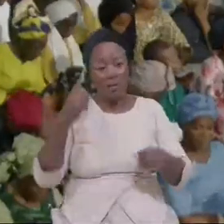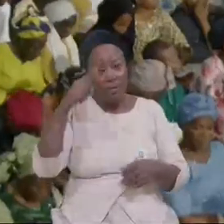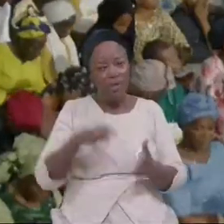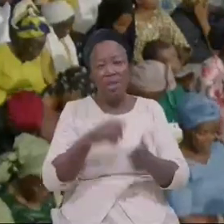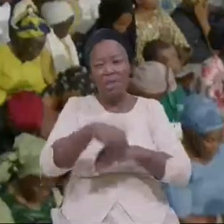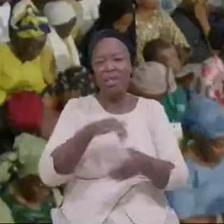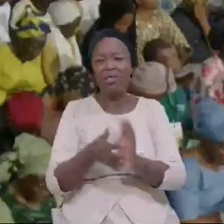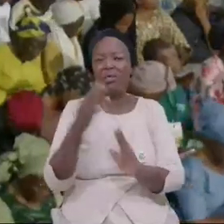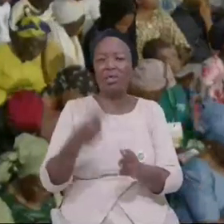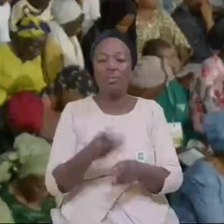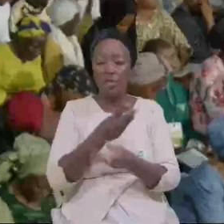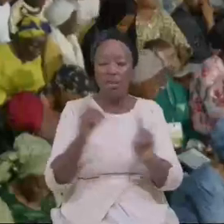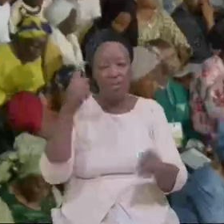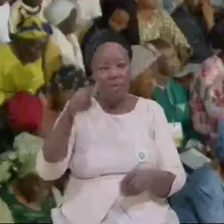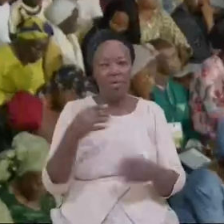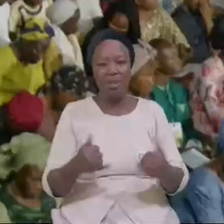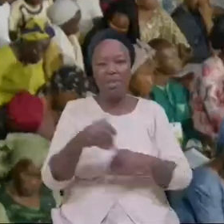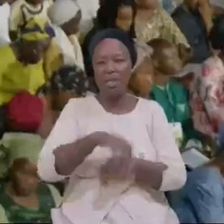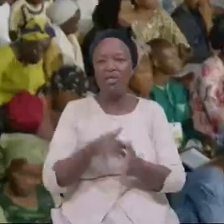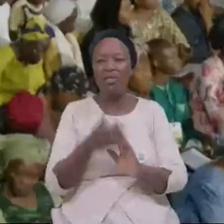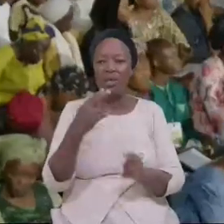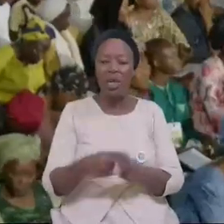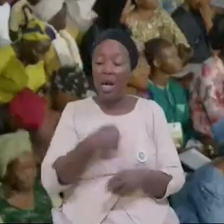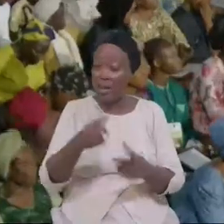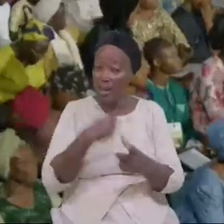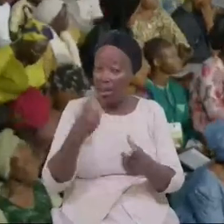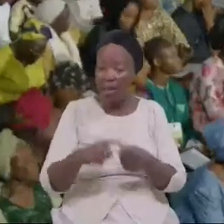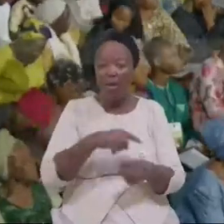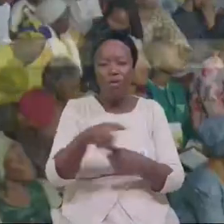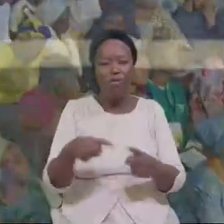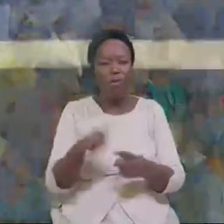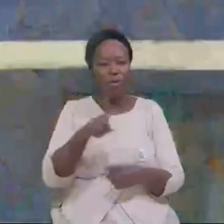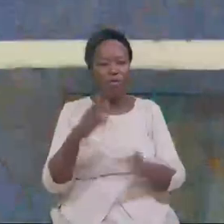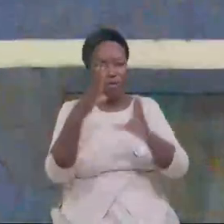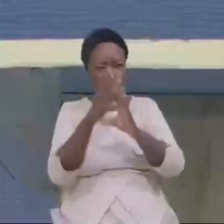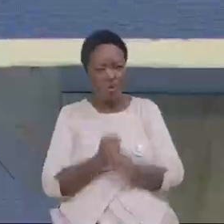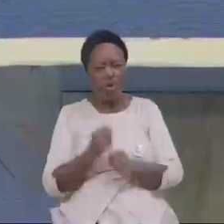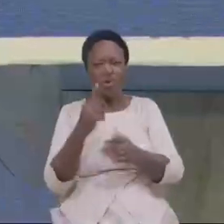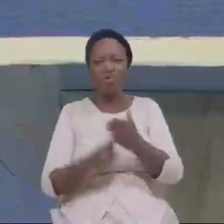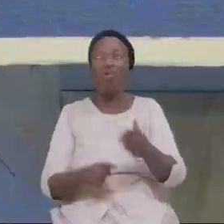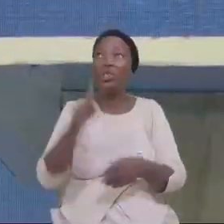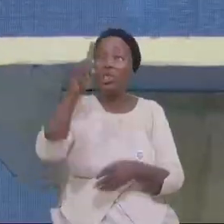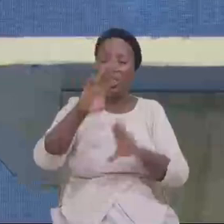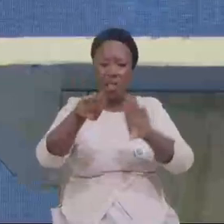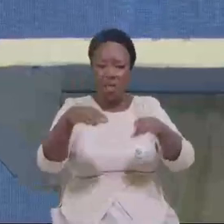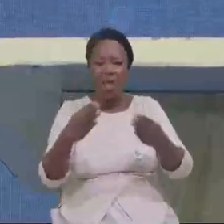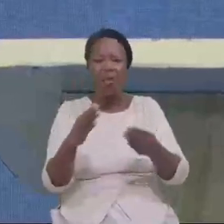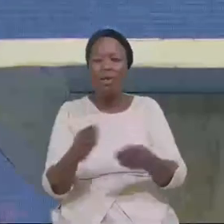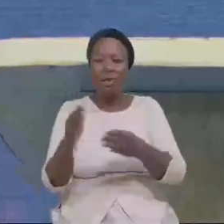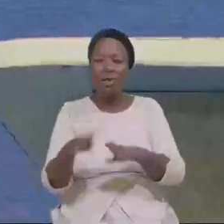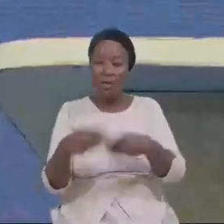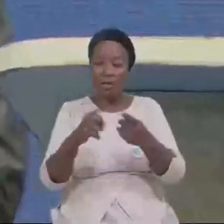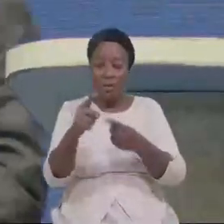la délivrance pour toi ce soir, et lorsque tu as ce pourquoi il est, ce qu'il est venu